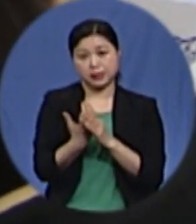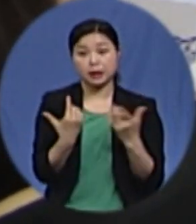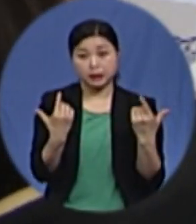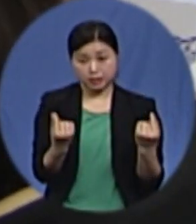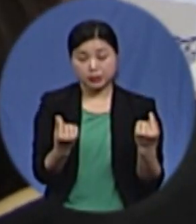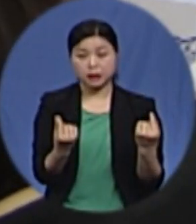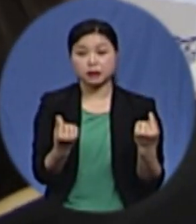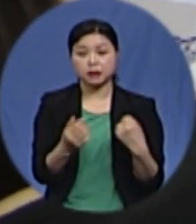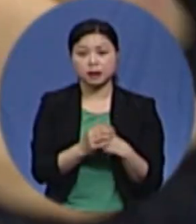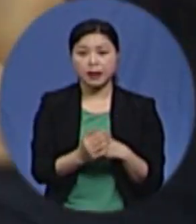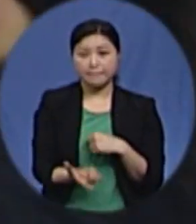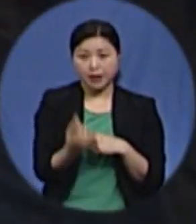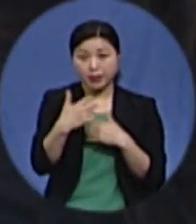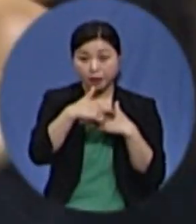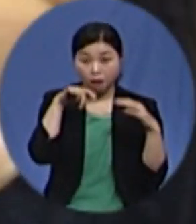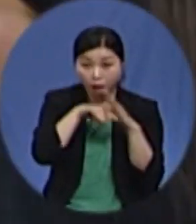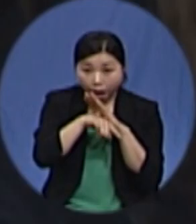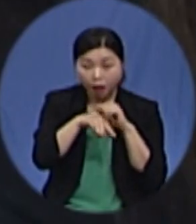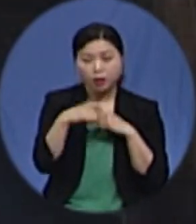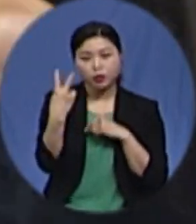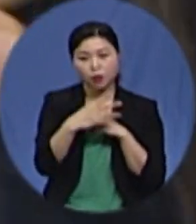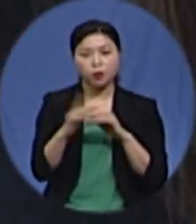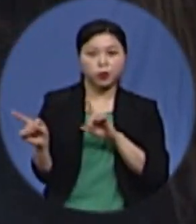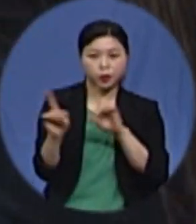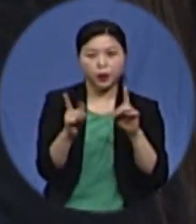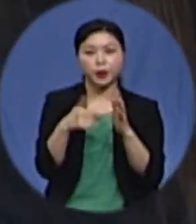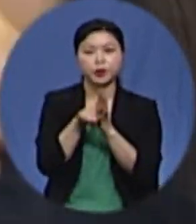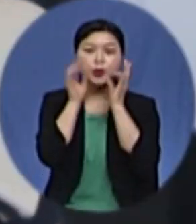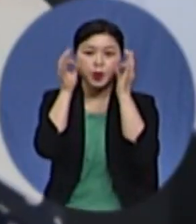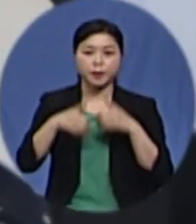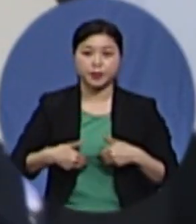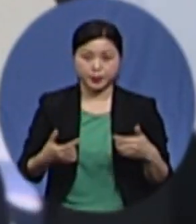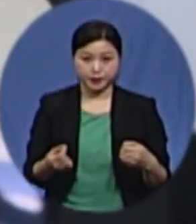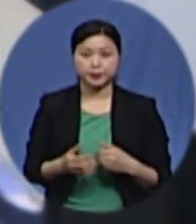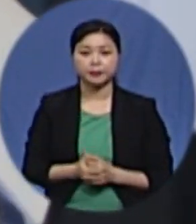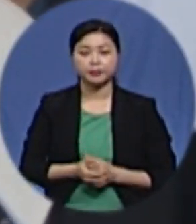있어 조기 진단과 치료가 중요합니다.